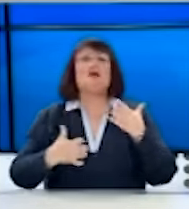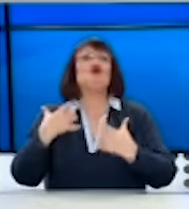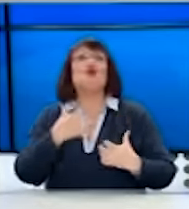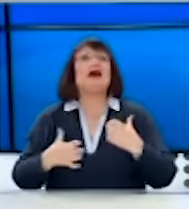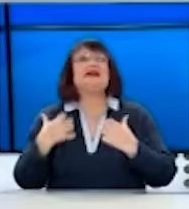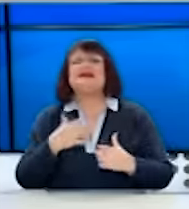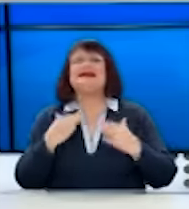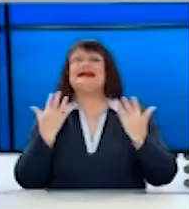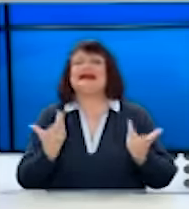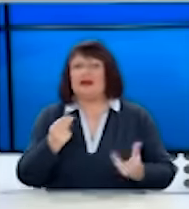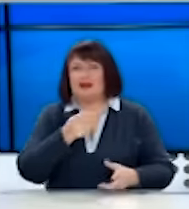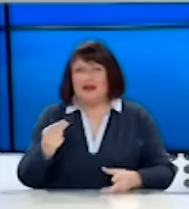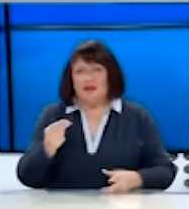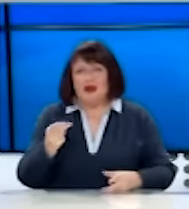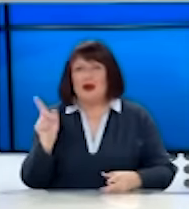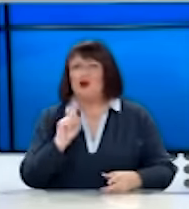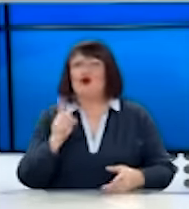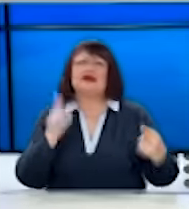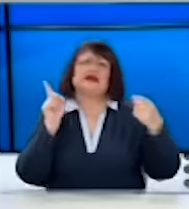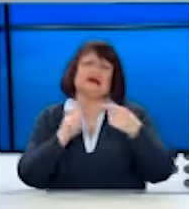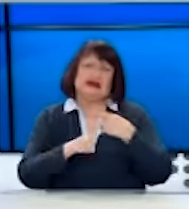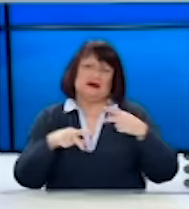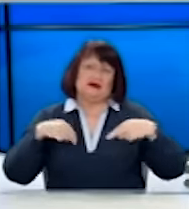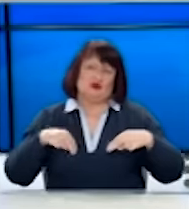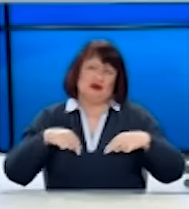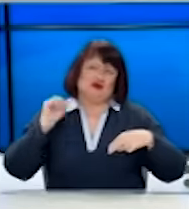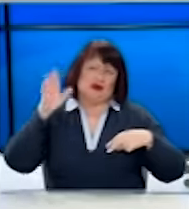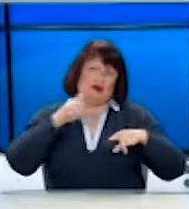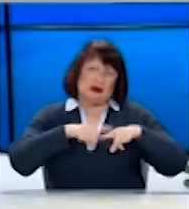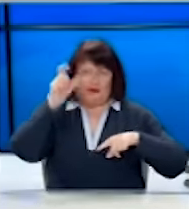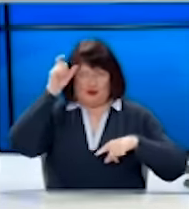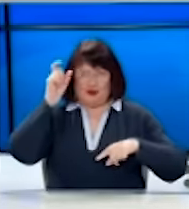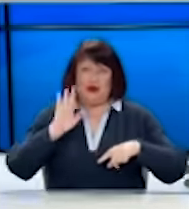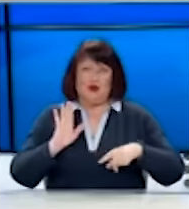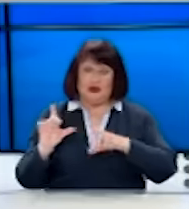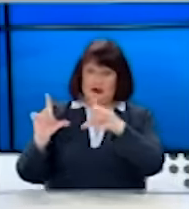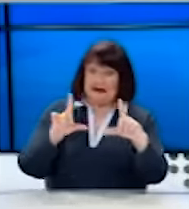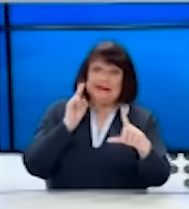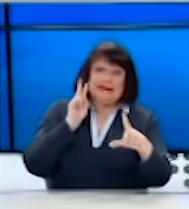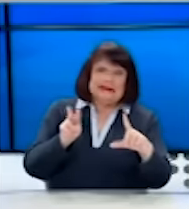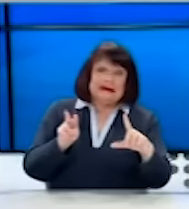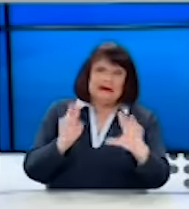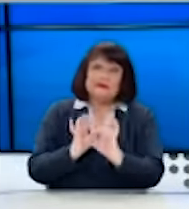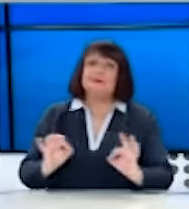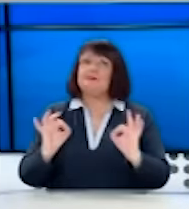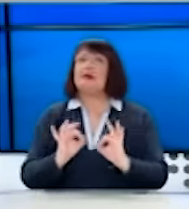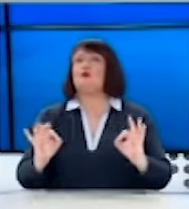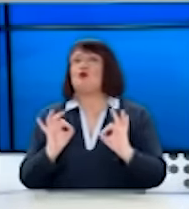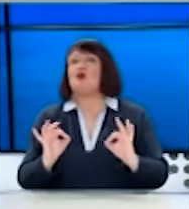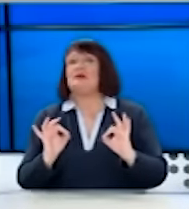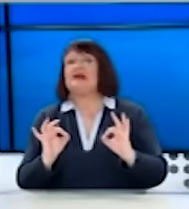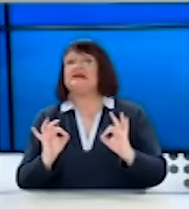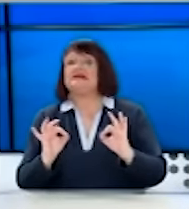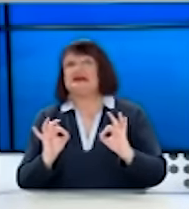υπόθεση δεν είναι φυσικά η συνάντηση αυτή καθεαυτή, αλλά η εικόνα που διαμορφώνεται, και προφανώς